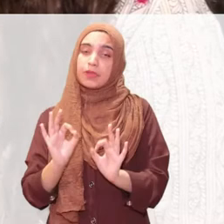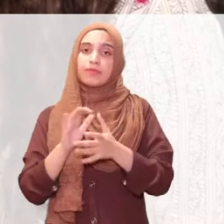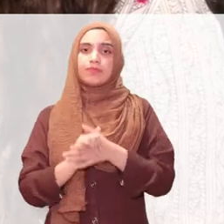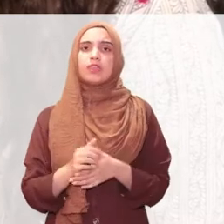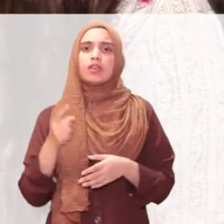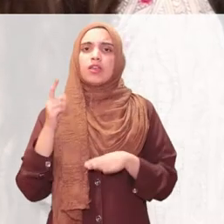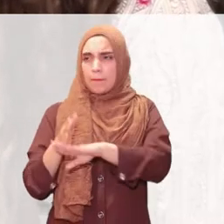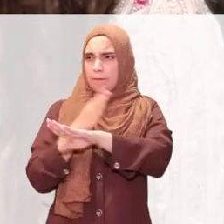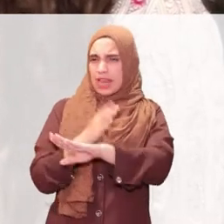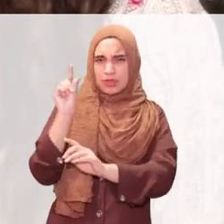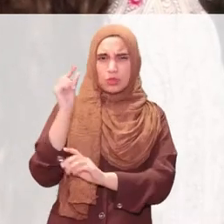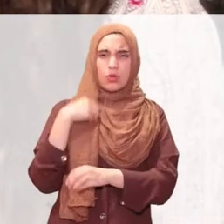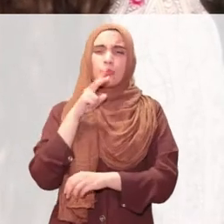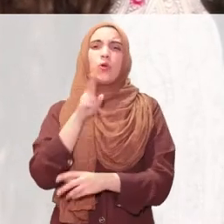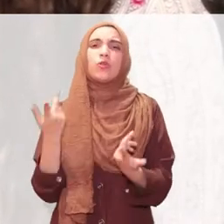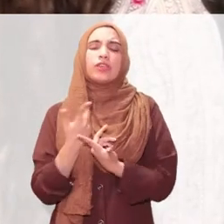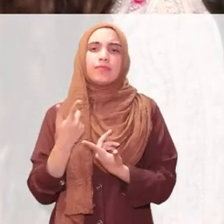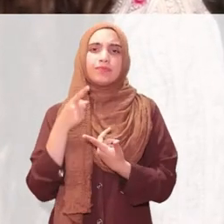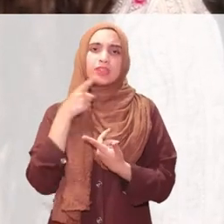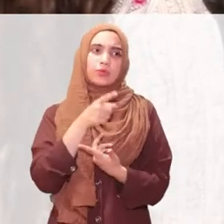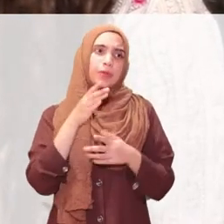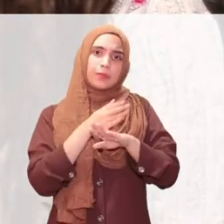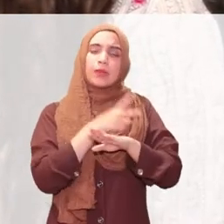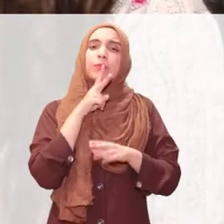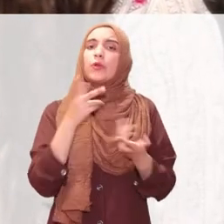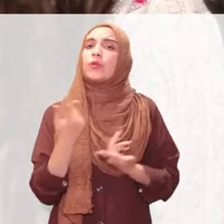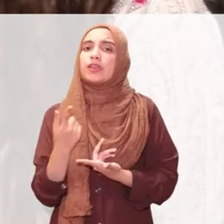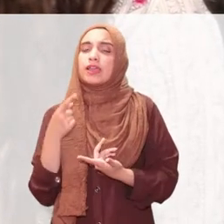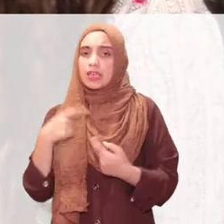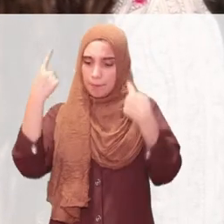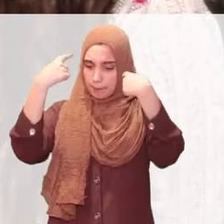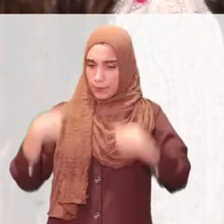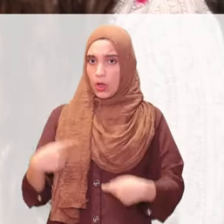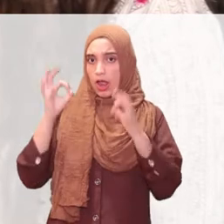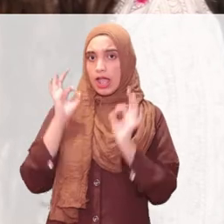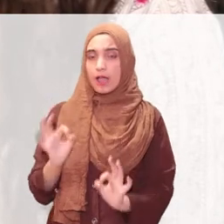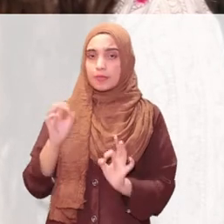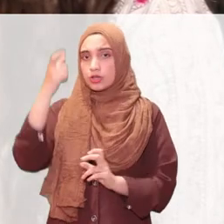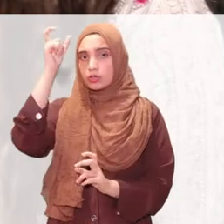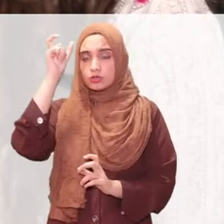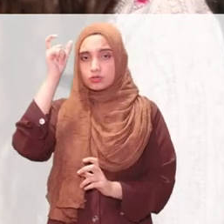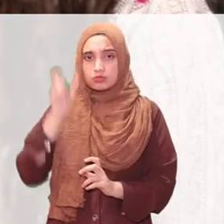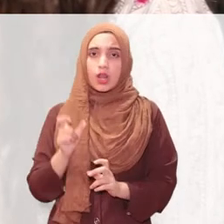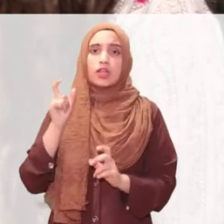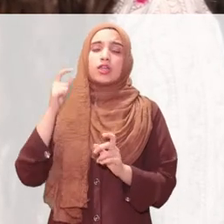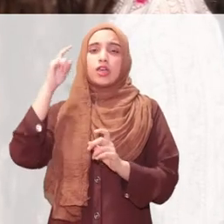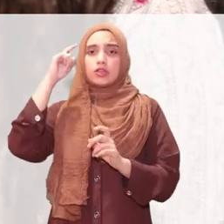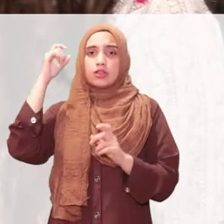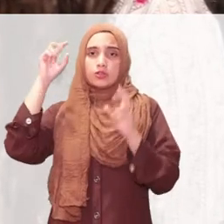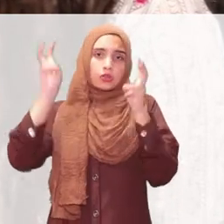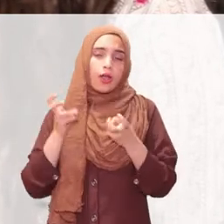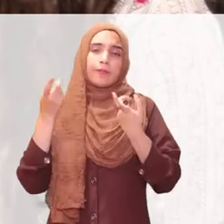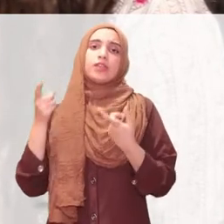और सुयोग्य वणिक जाम पर ऑर हीरो अमेजॉन ऐप जाती हैं तो यह किन्नरों बिकॉज आफ